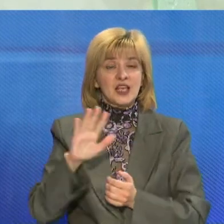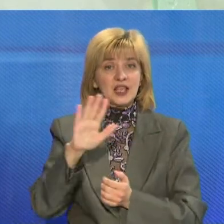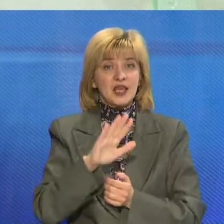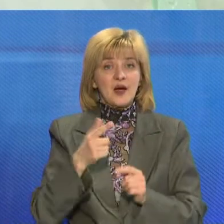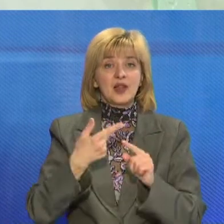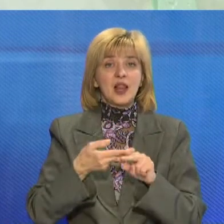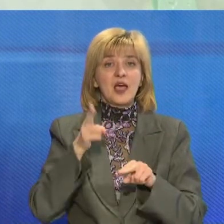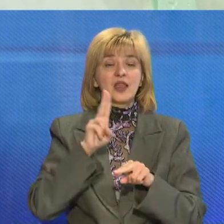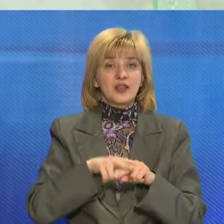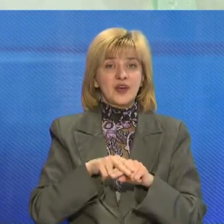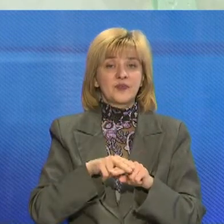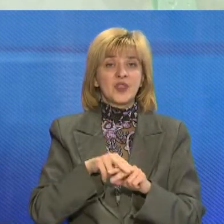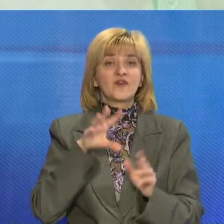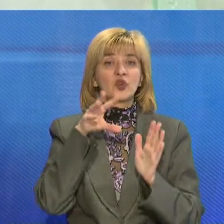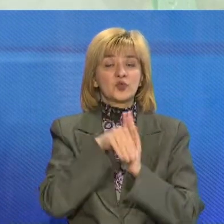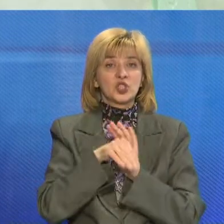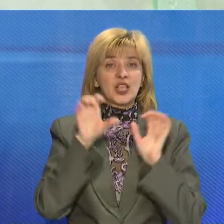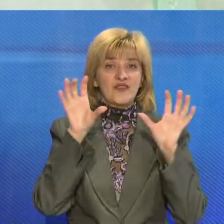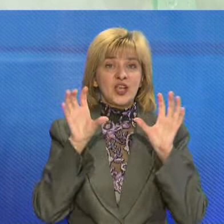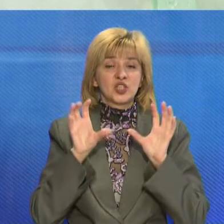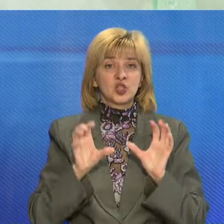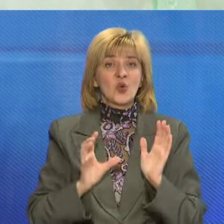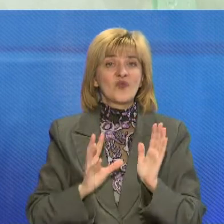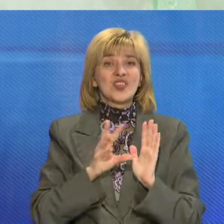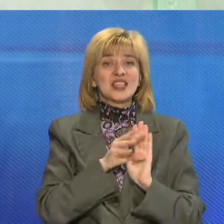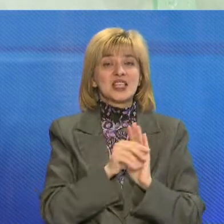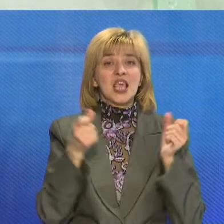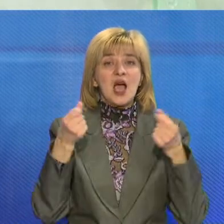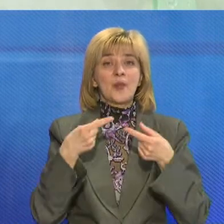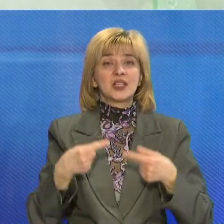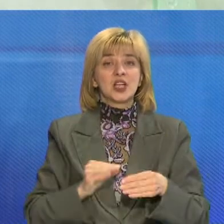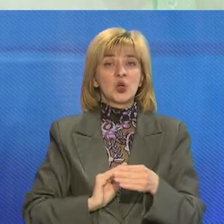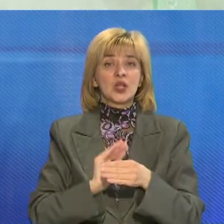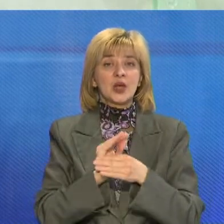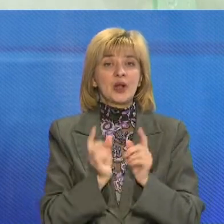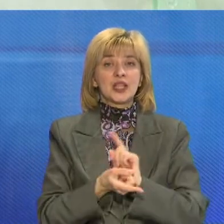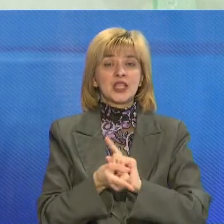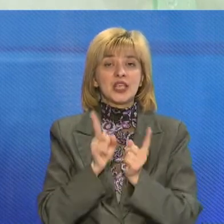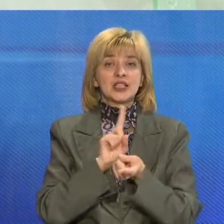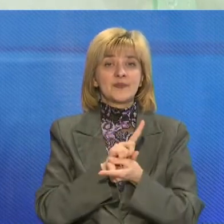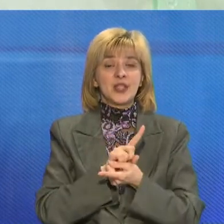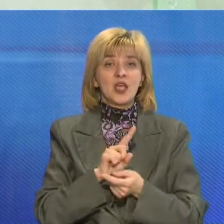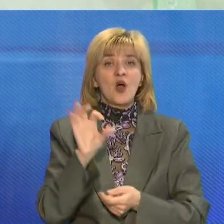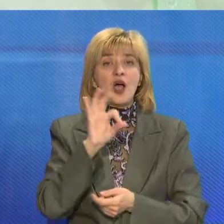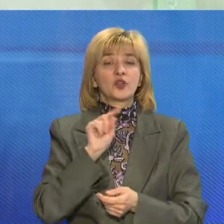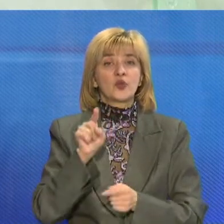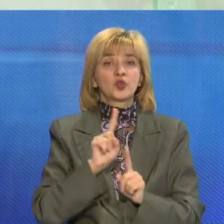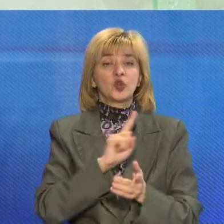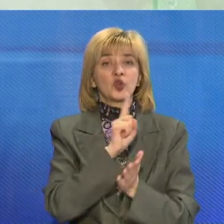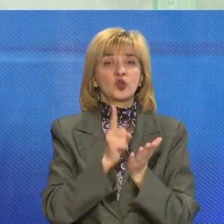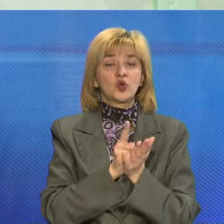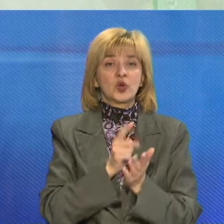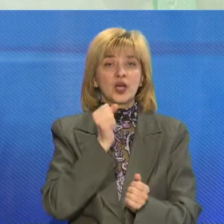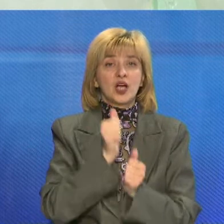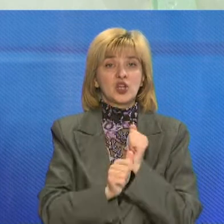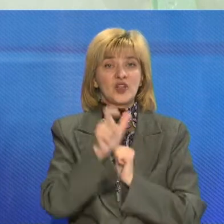этого... в том числе и в Конституцию внесены определенные дополнения, изменения о том, что долг каждого